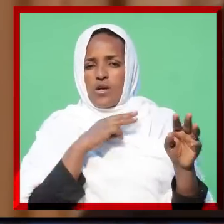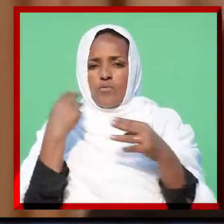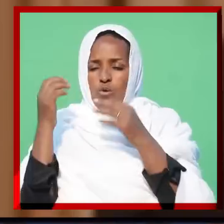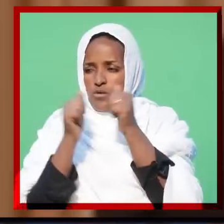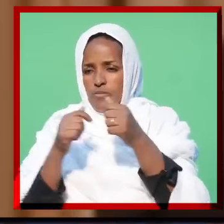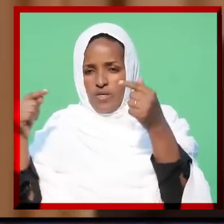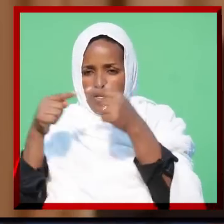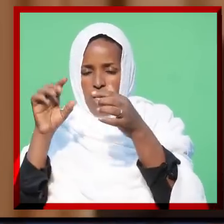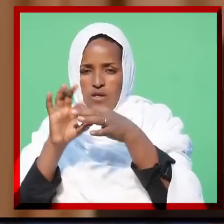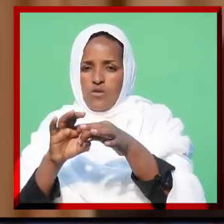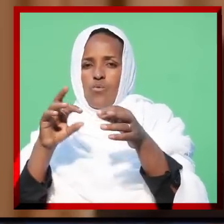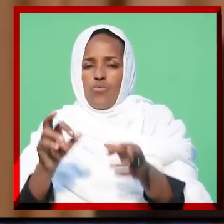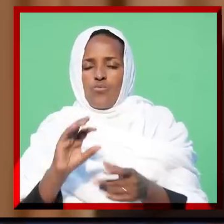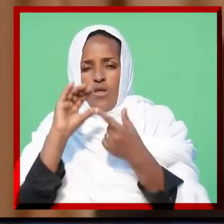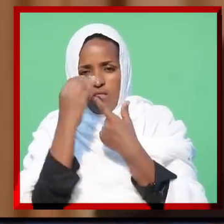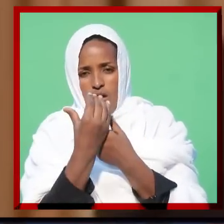ጋር በተያያዘ ሁኔታ